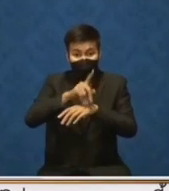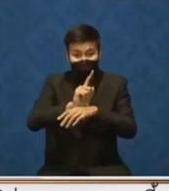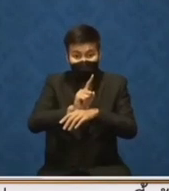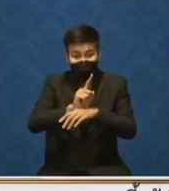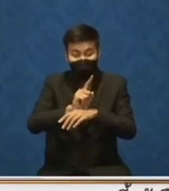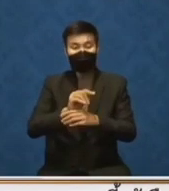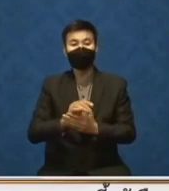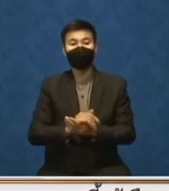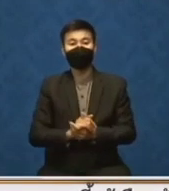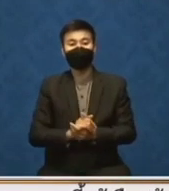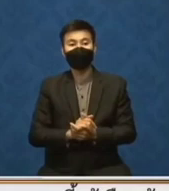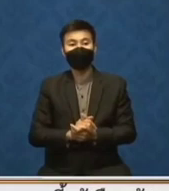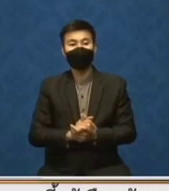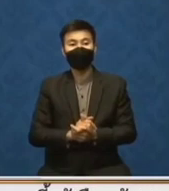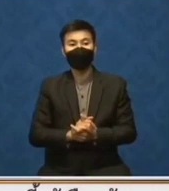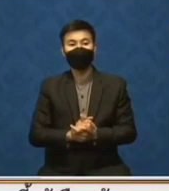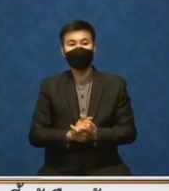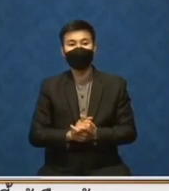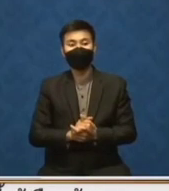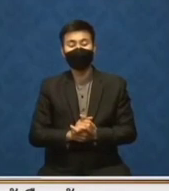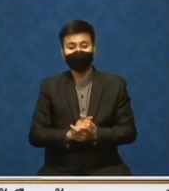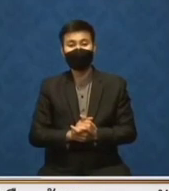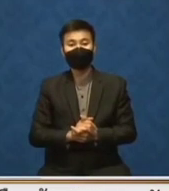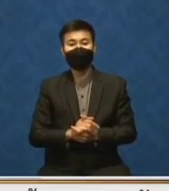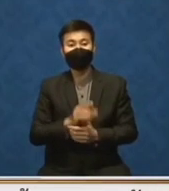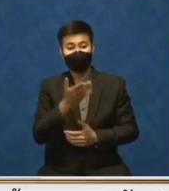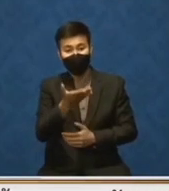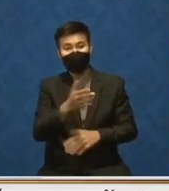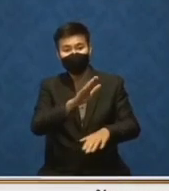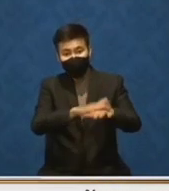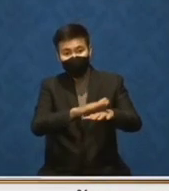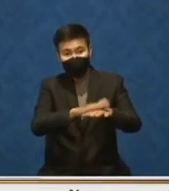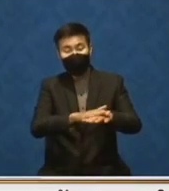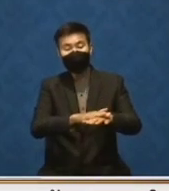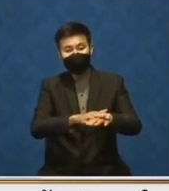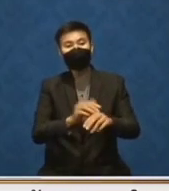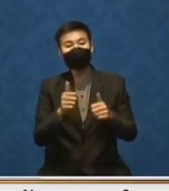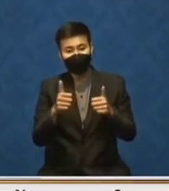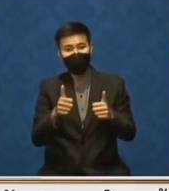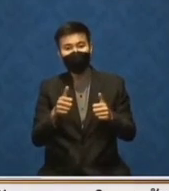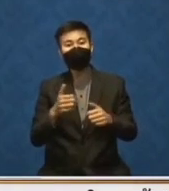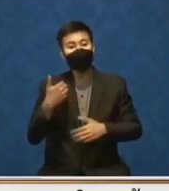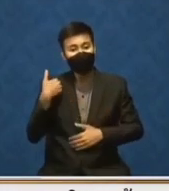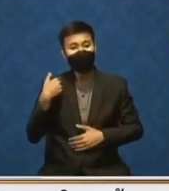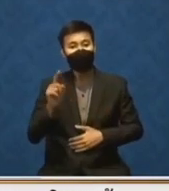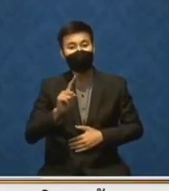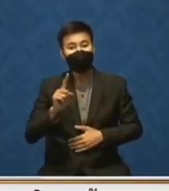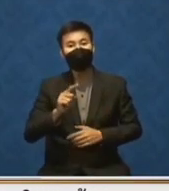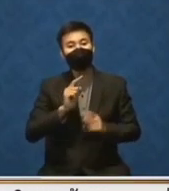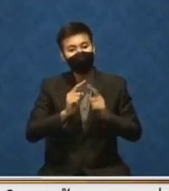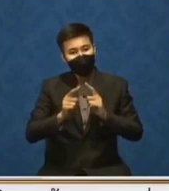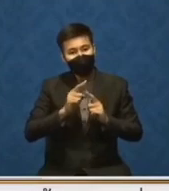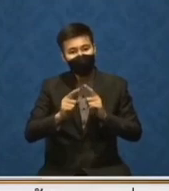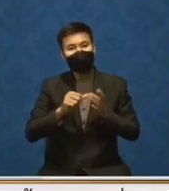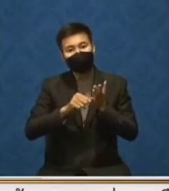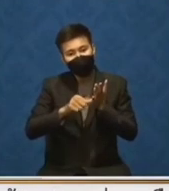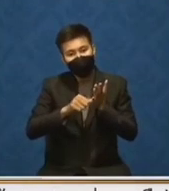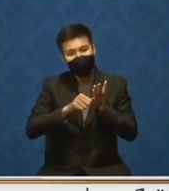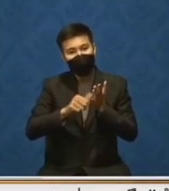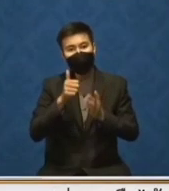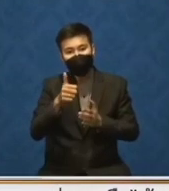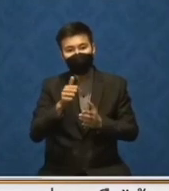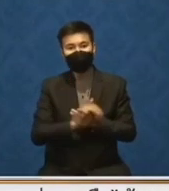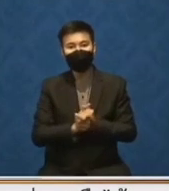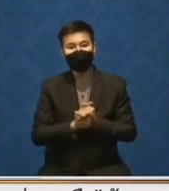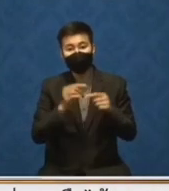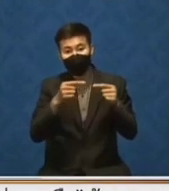เป็นไรครับเป็นการนี้ท่านจึงมาก็ดีเรามีอะไรก็ค่อยคุยกันก็ได้แก้ไขกันนะครับตอนครับใจ